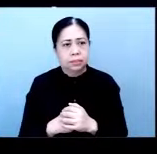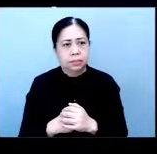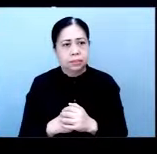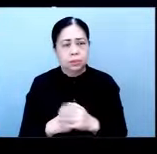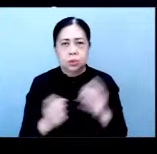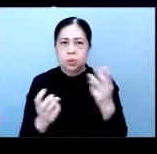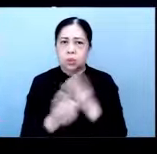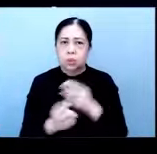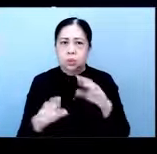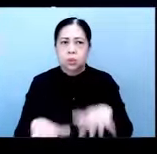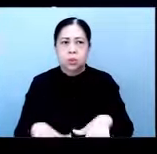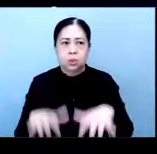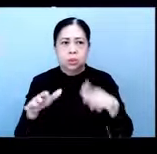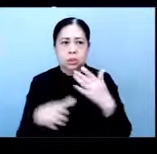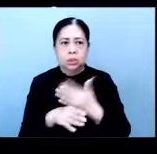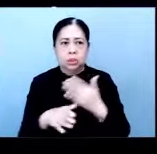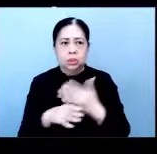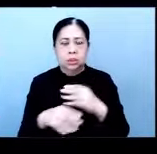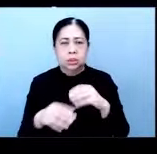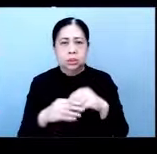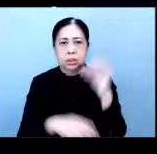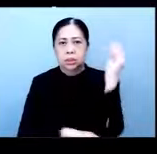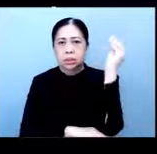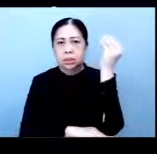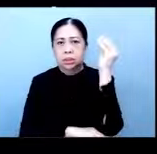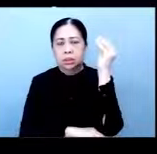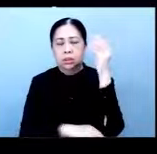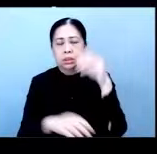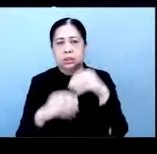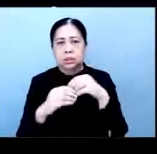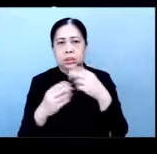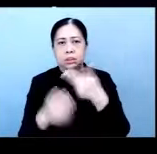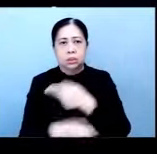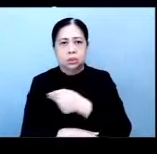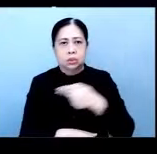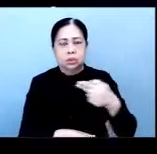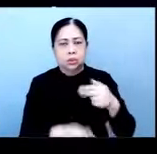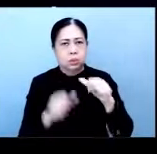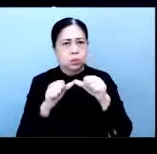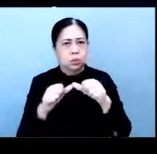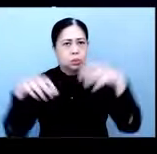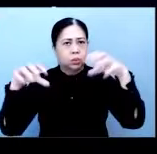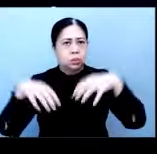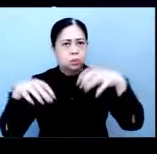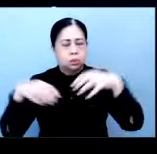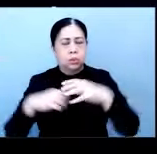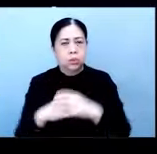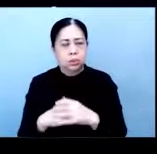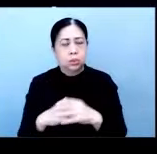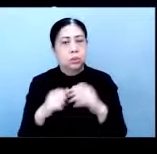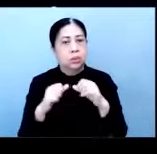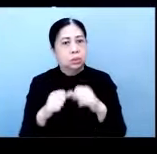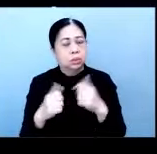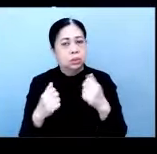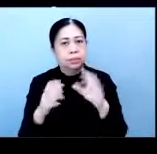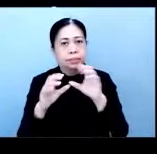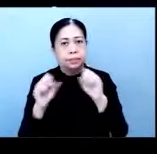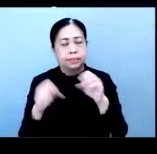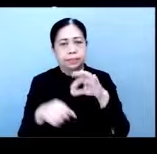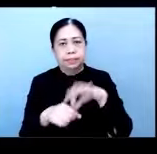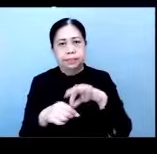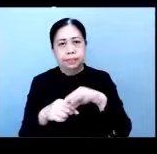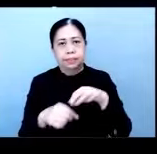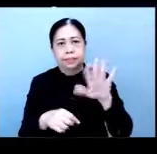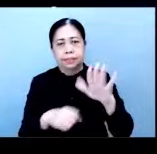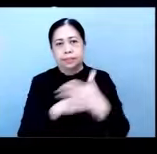Matinding baha ang namerwisyo sa Jakarta, Indonesia, bunsod ng walang tigil na pag-ulan. Sa kabila nito, tuloy pa rin ang presidential election sa